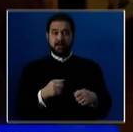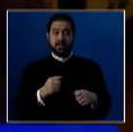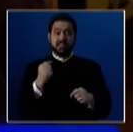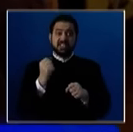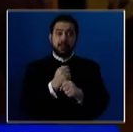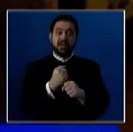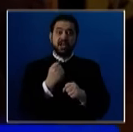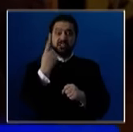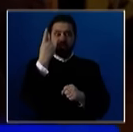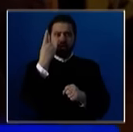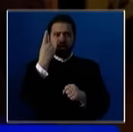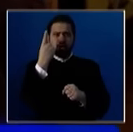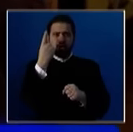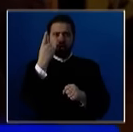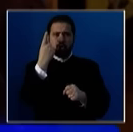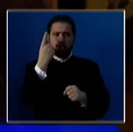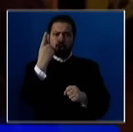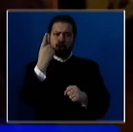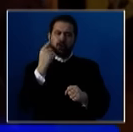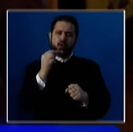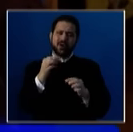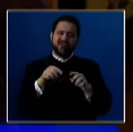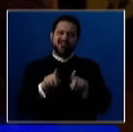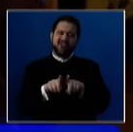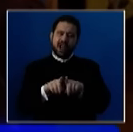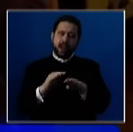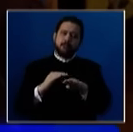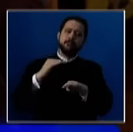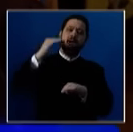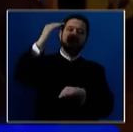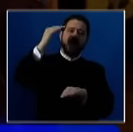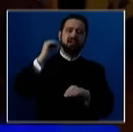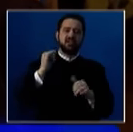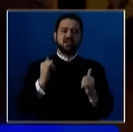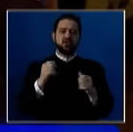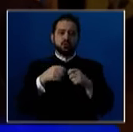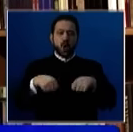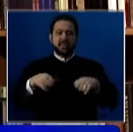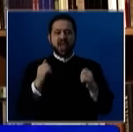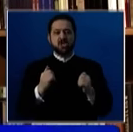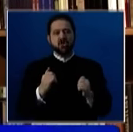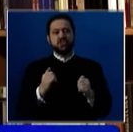să împlinească într-un grad puțin mai înalt toate aceste